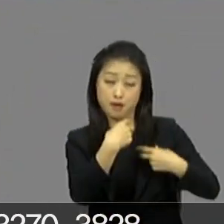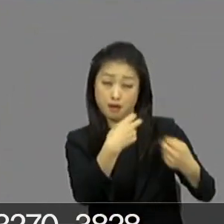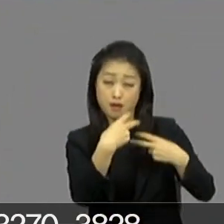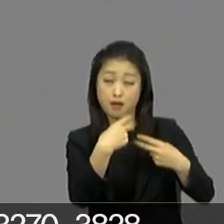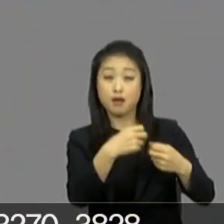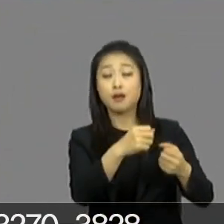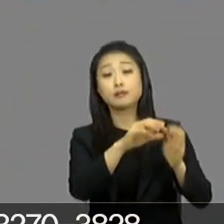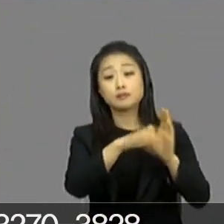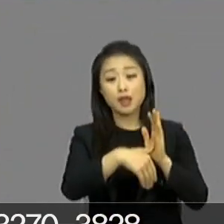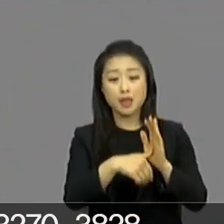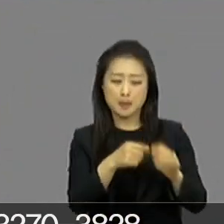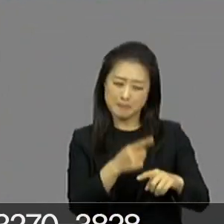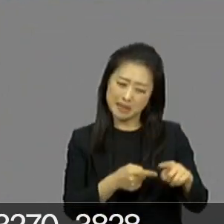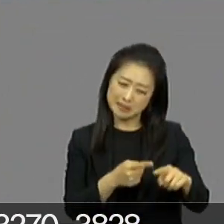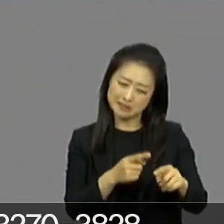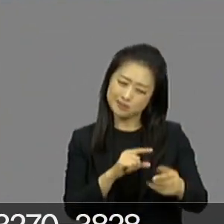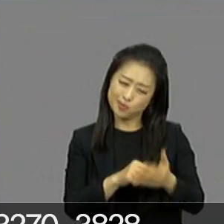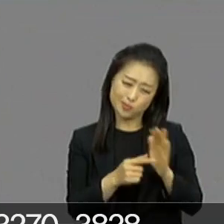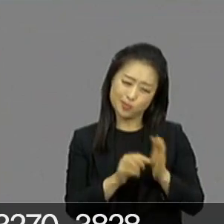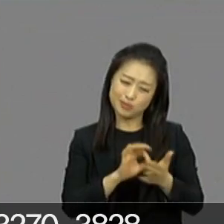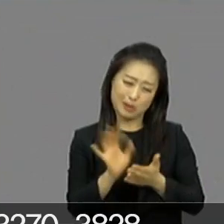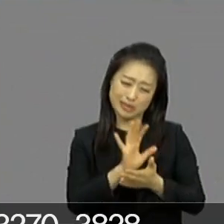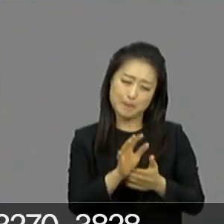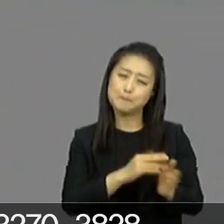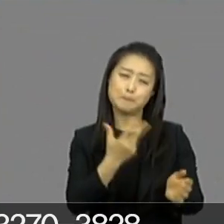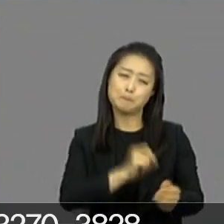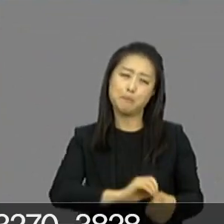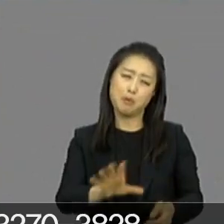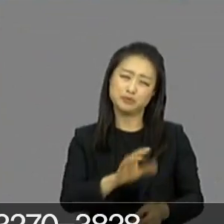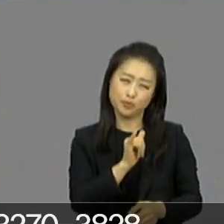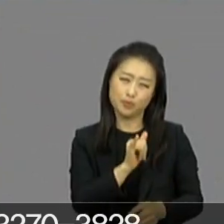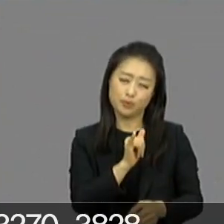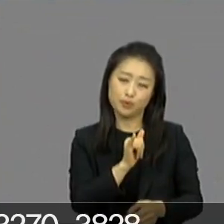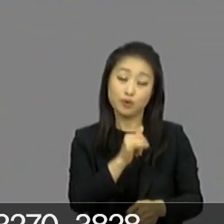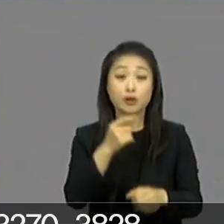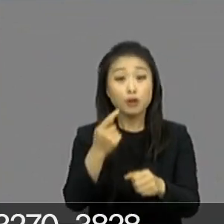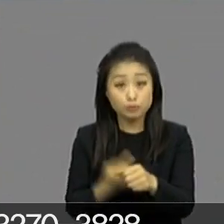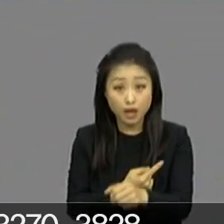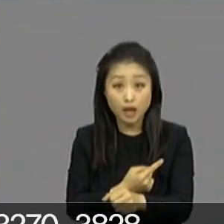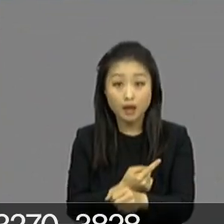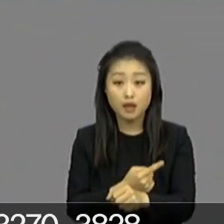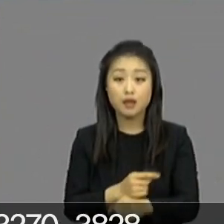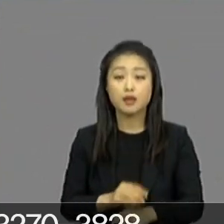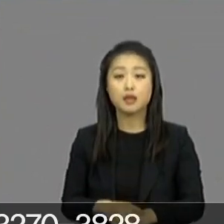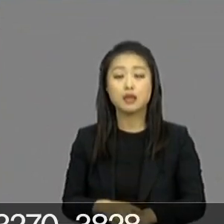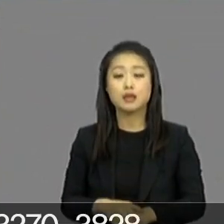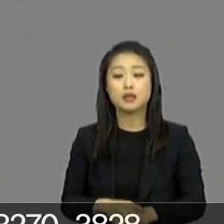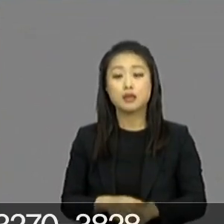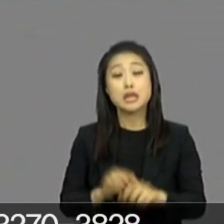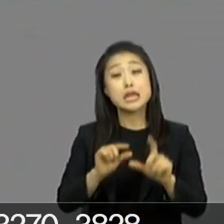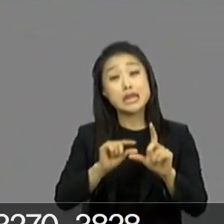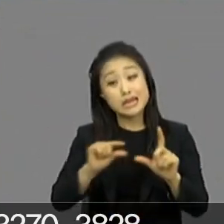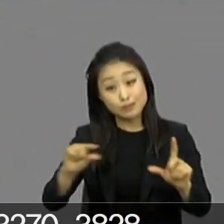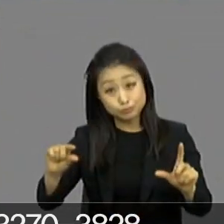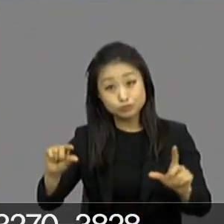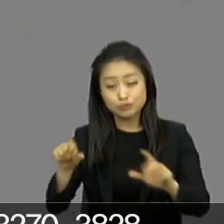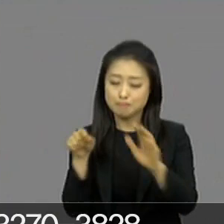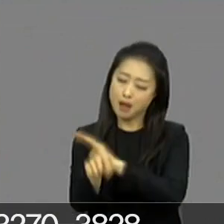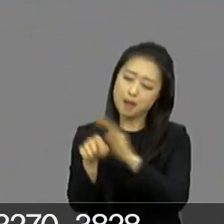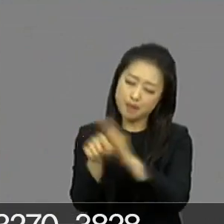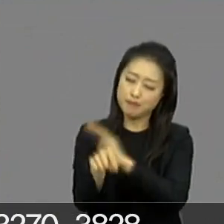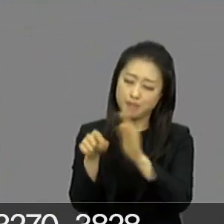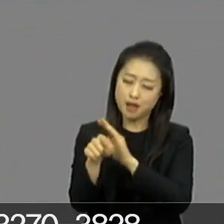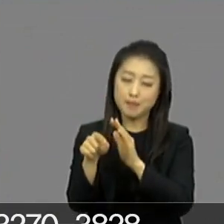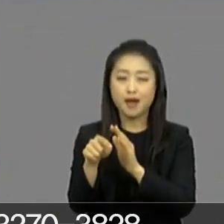절반은 못 쓰고 버리는 경우가 많습니다 이건 뭐냐면 구독 좀 줘 이렇게 되면 요 일부 단골의 생겨 세안 편하지는 번이